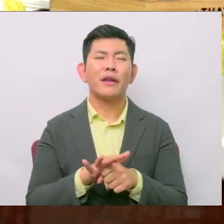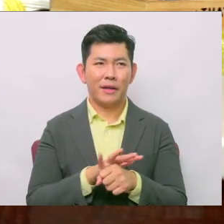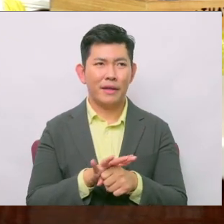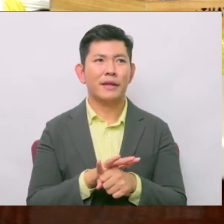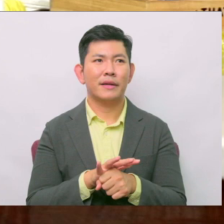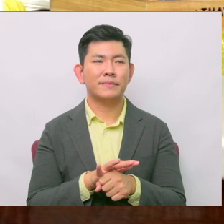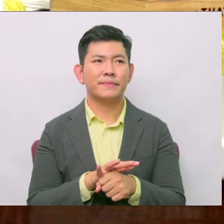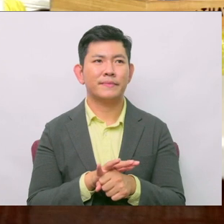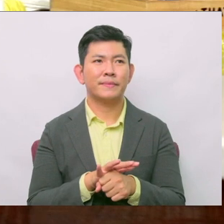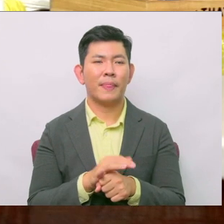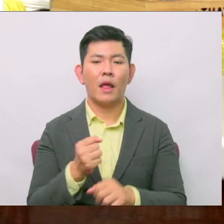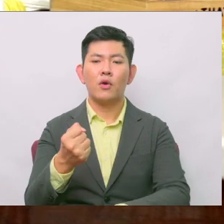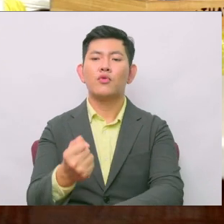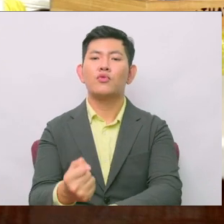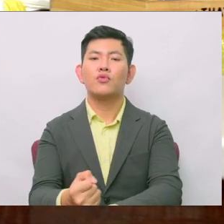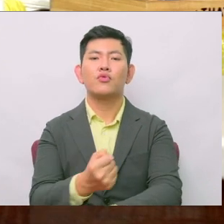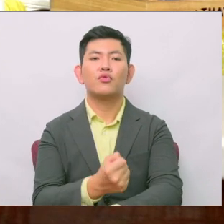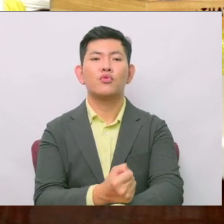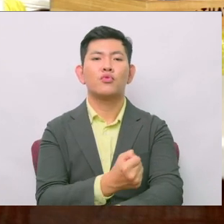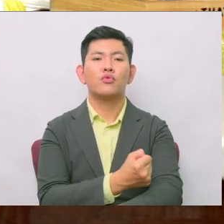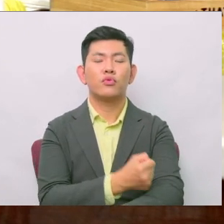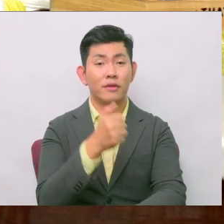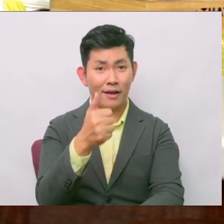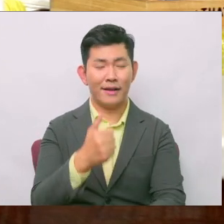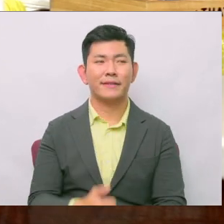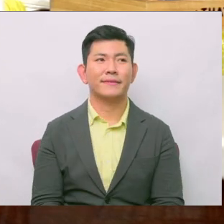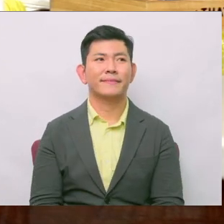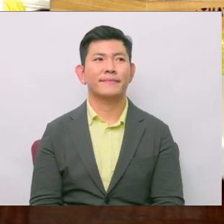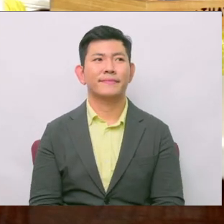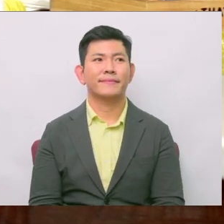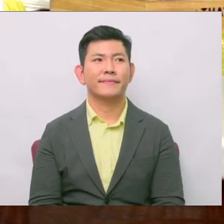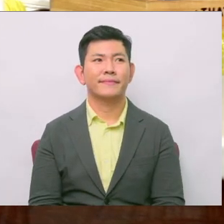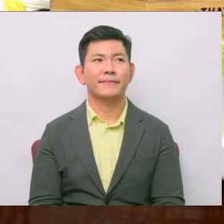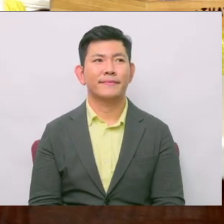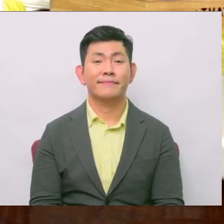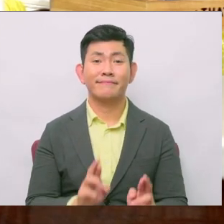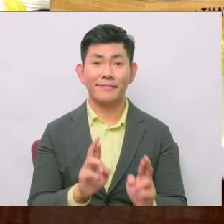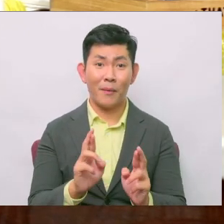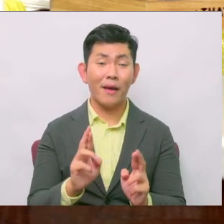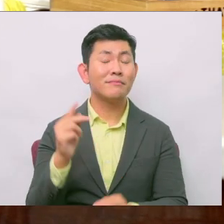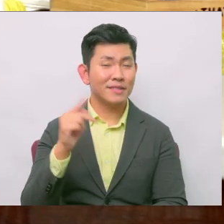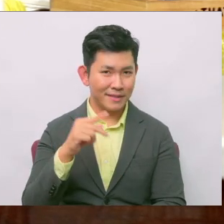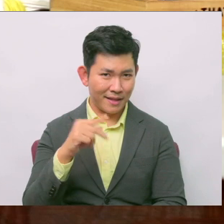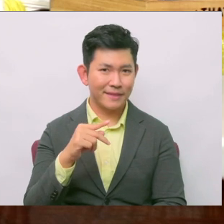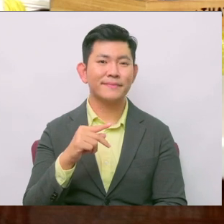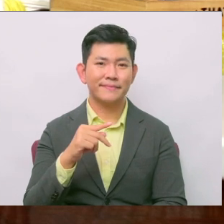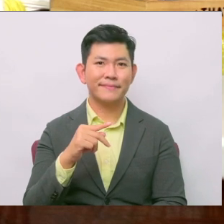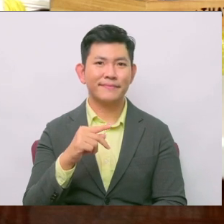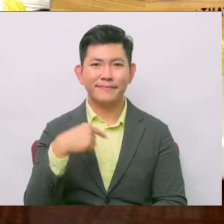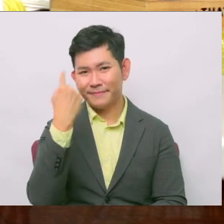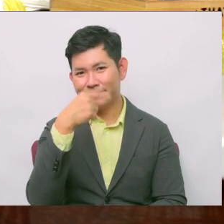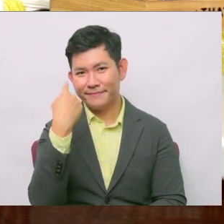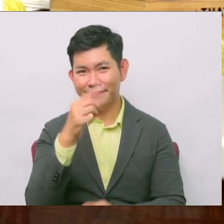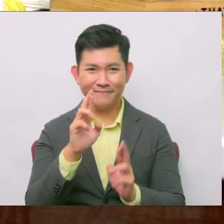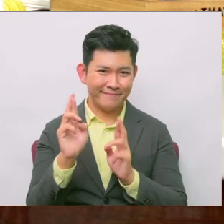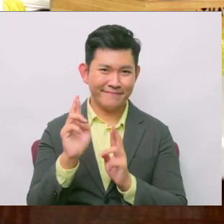มันก็ค่อยเอาไปประคบกับลูกเราค่ะ นะคะอันนี้จะต้องระมัดระวังเป็นพิเศษนะคะมีคนตอบถูกด้วยนะคะเพราะ